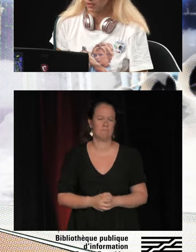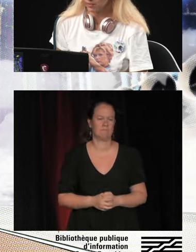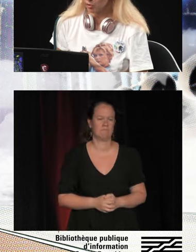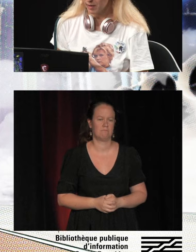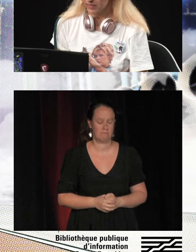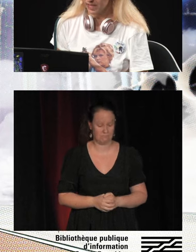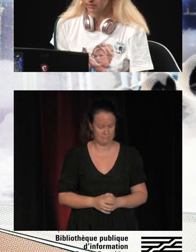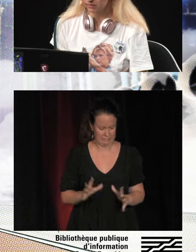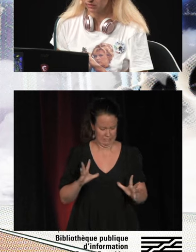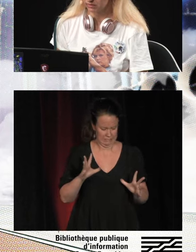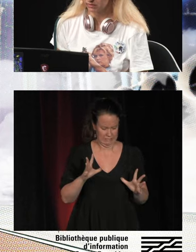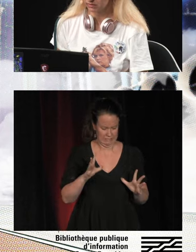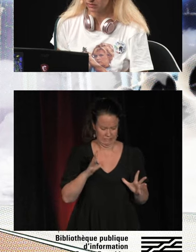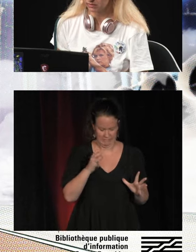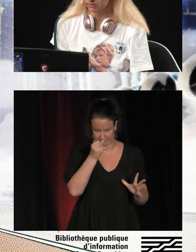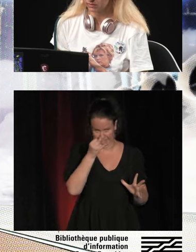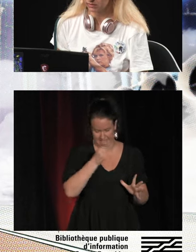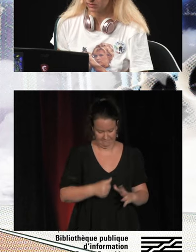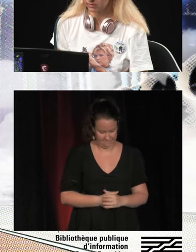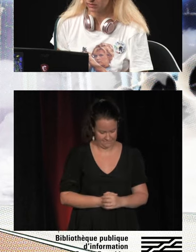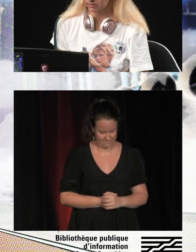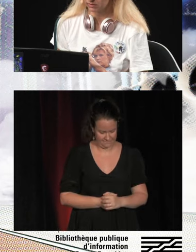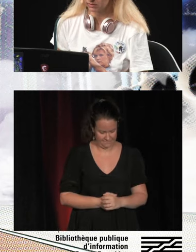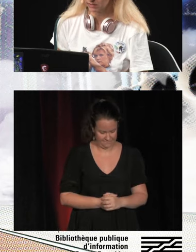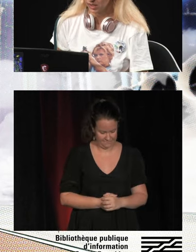il y a de quoi faire. Non, je vais pas faire ça.